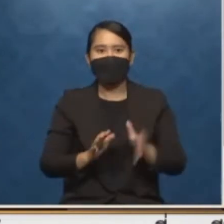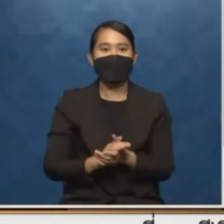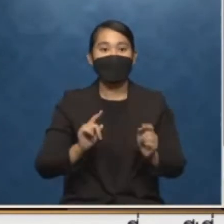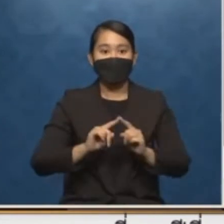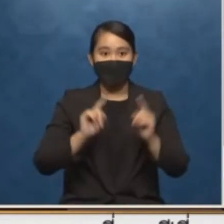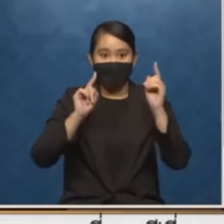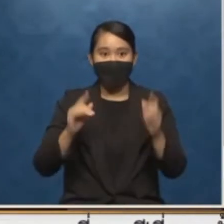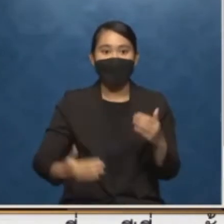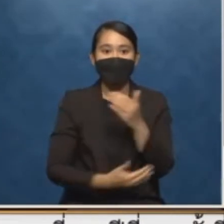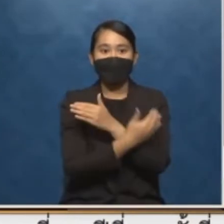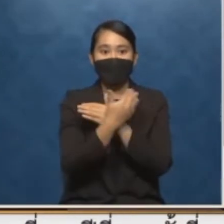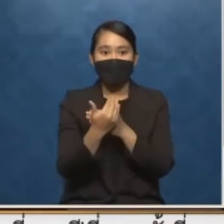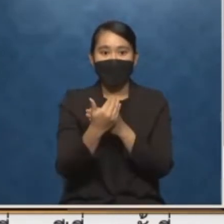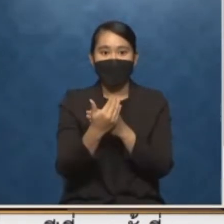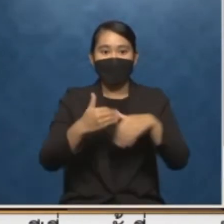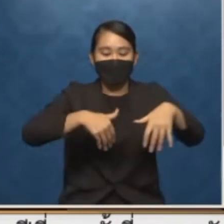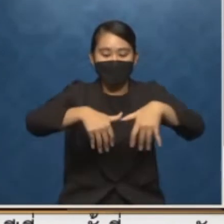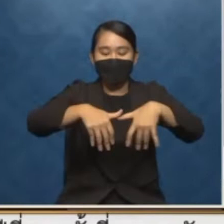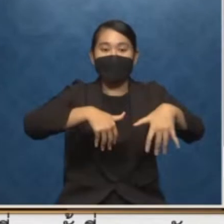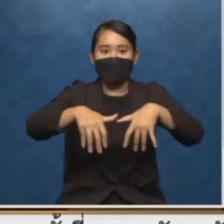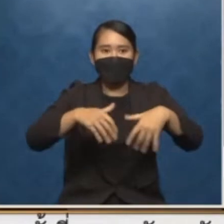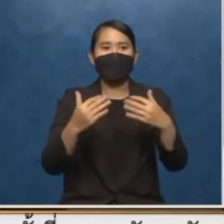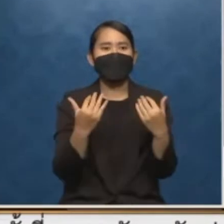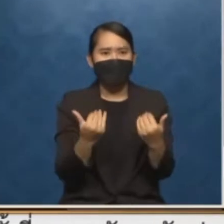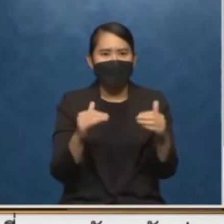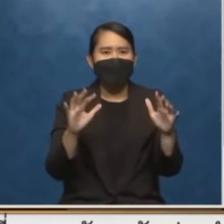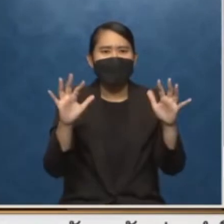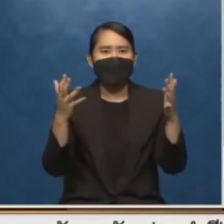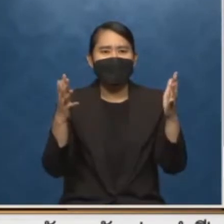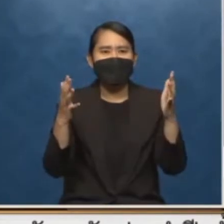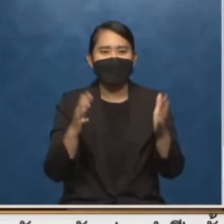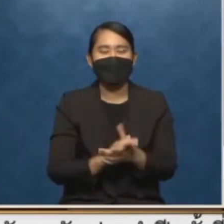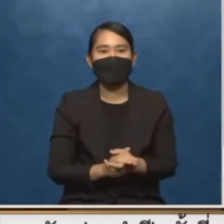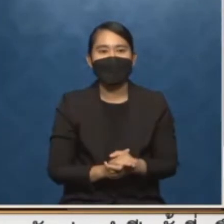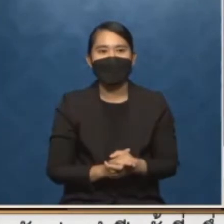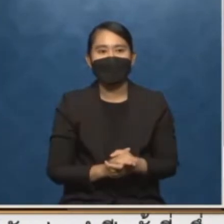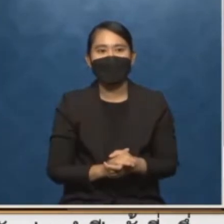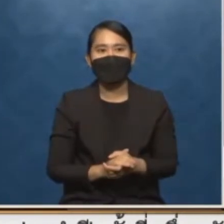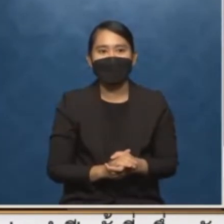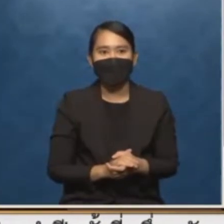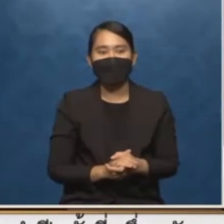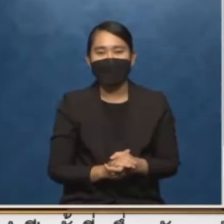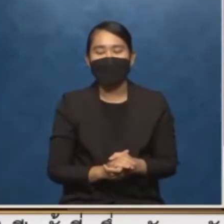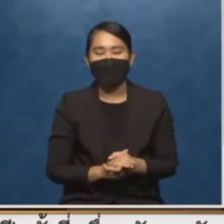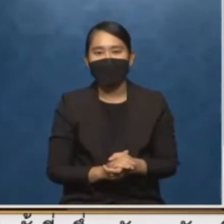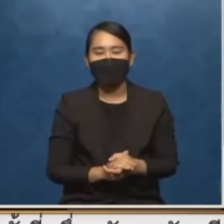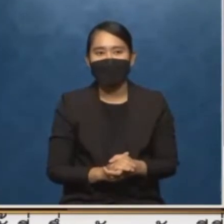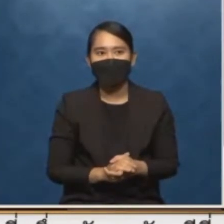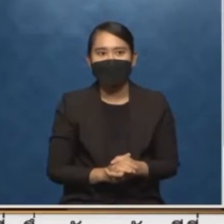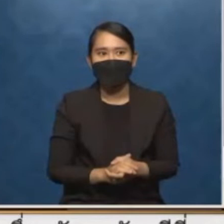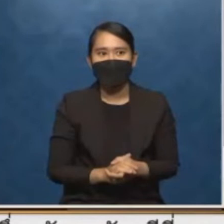ของ2-3อำเภอซึ่งตอนนี้มันไม่มีอ่ะท่านผู้หญิงครับท่านดร.ท่านรัฐมนตรีครับคือกุสุม